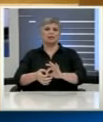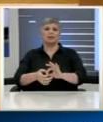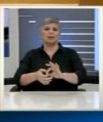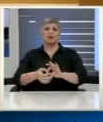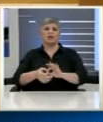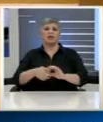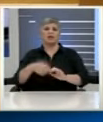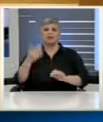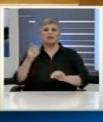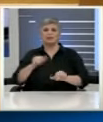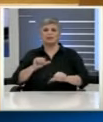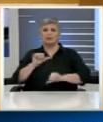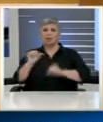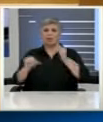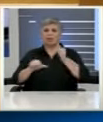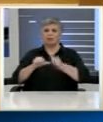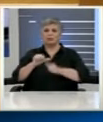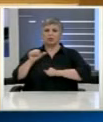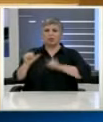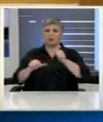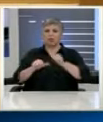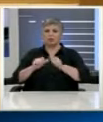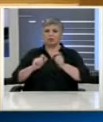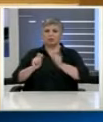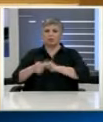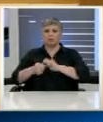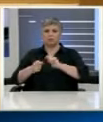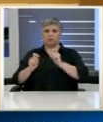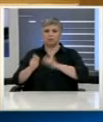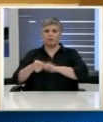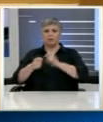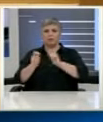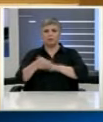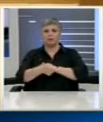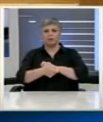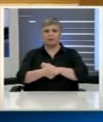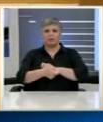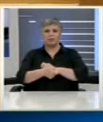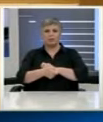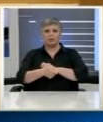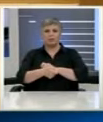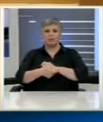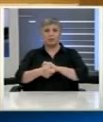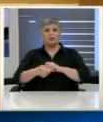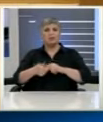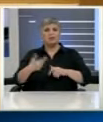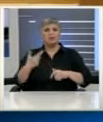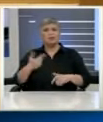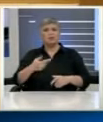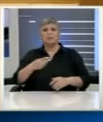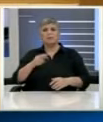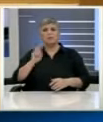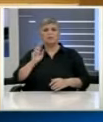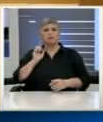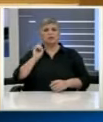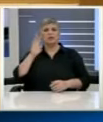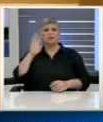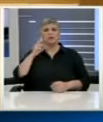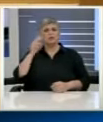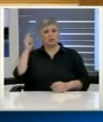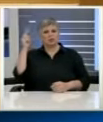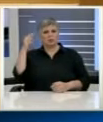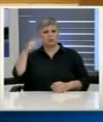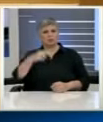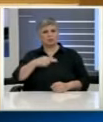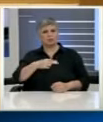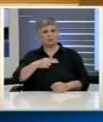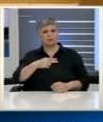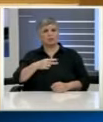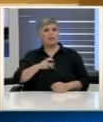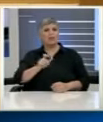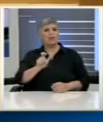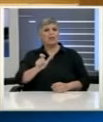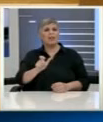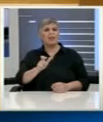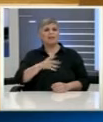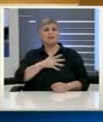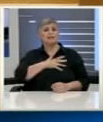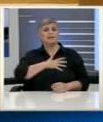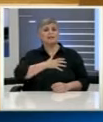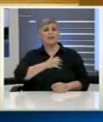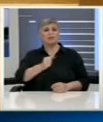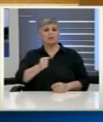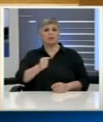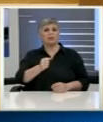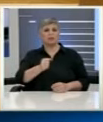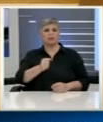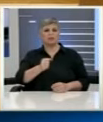στροφές χ 360 εμπιστοσύνη εμπιστοσύνη που είναι η μαγική λέξη για να πέσουν επιτέλους